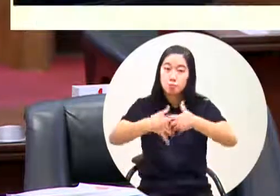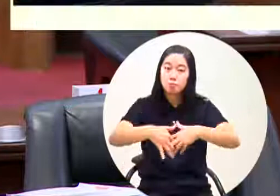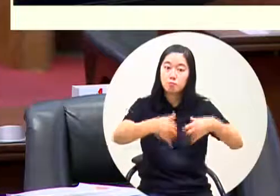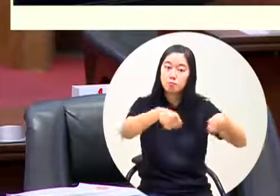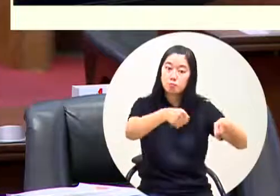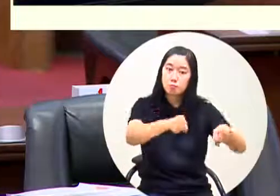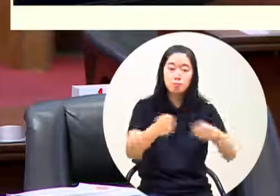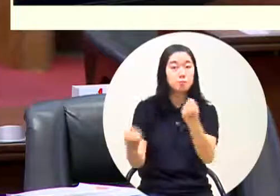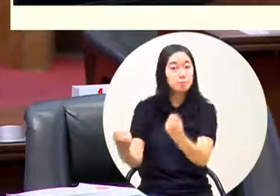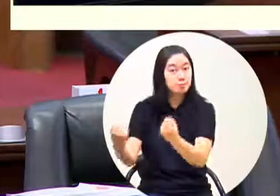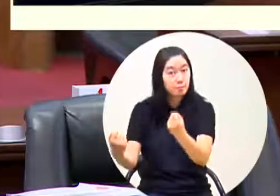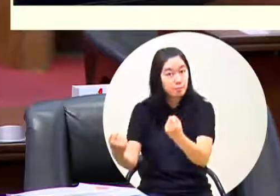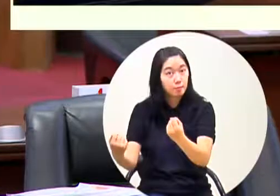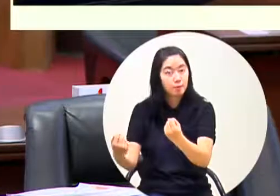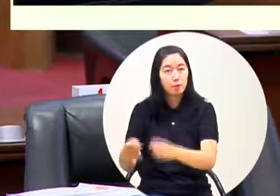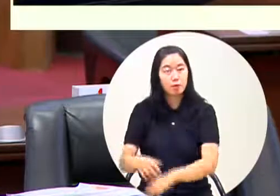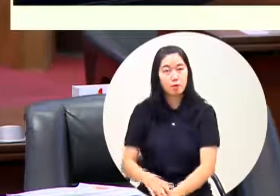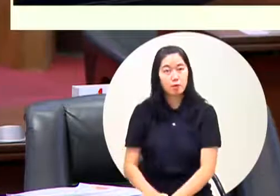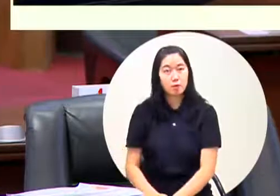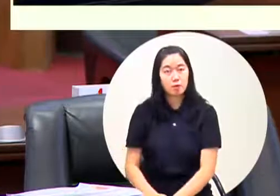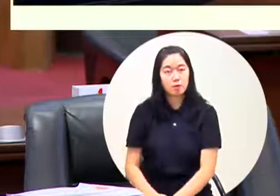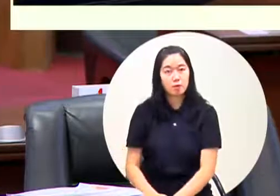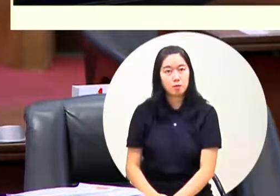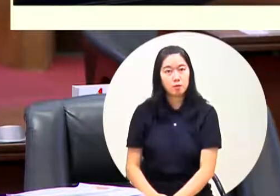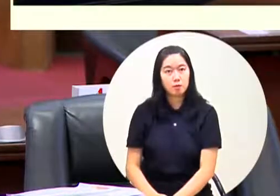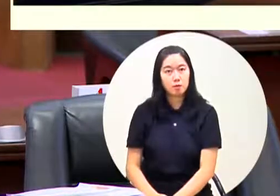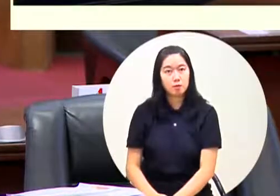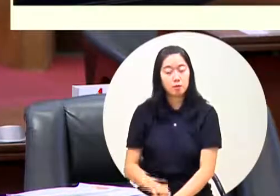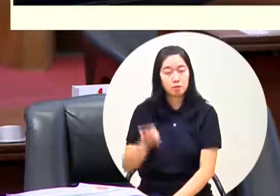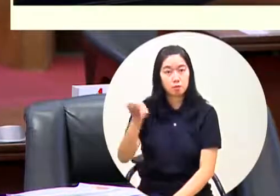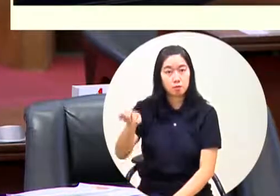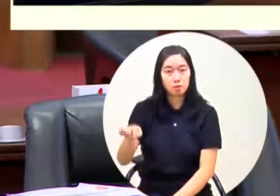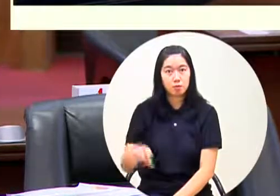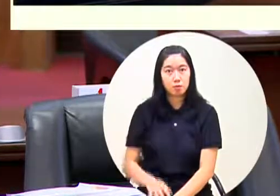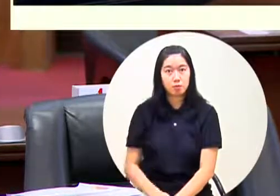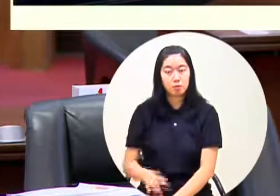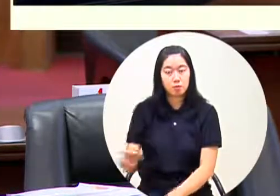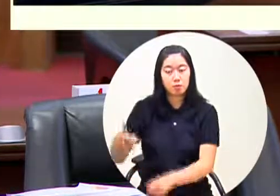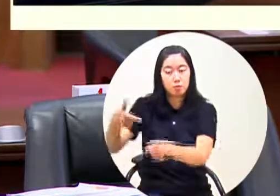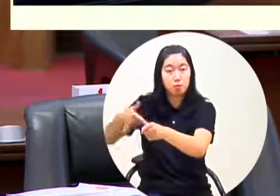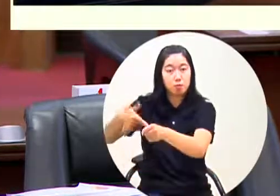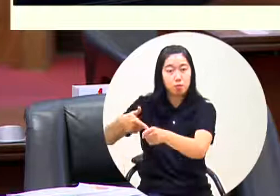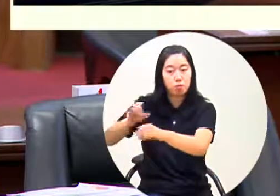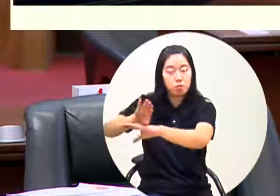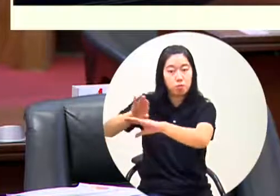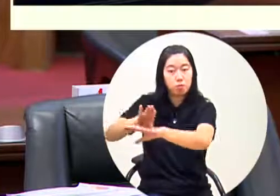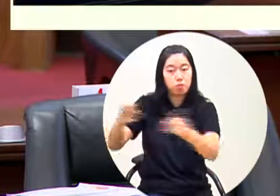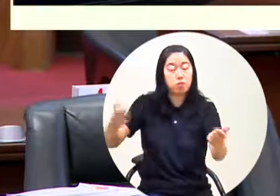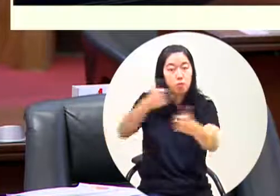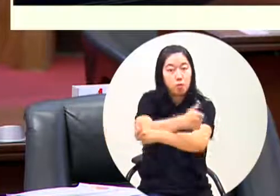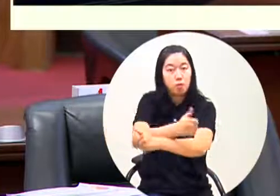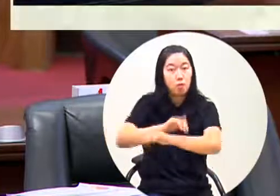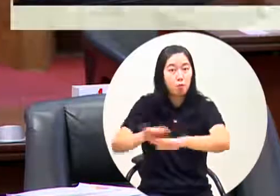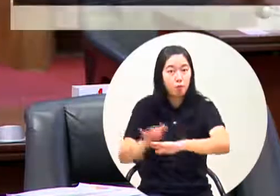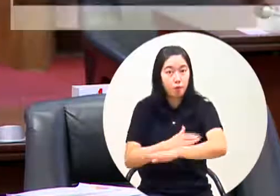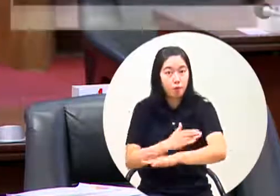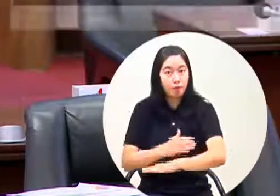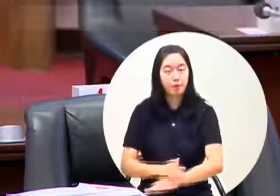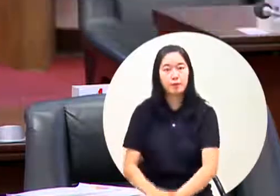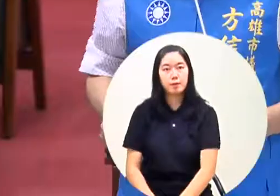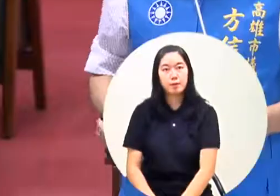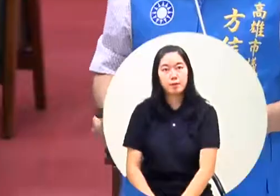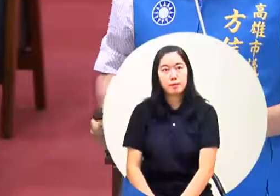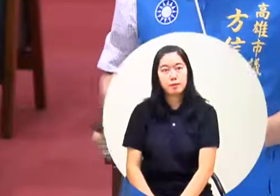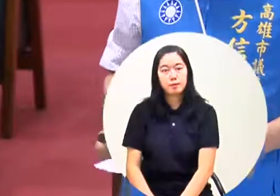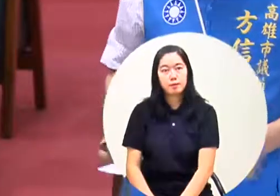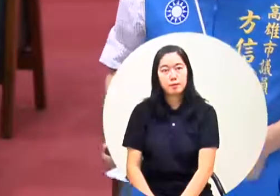电动车啊，哈，是不是会取代我们燃油的一个汽车？有没有办法？啊，请局长一个回答。 蔡局长答复。